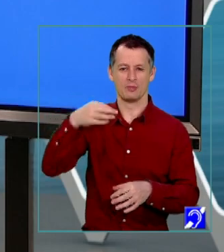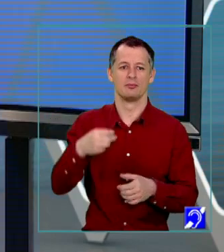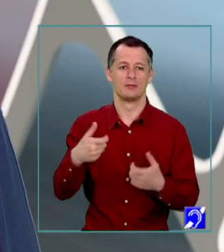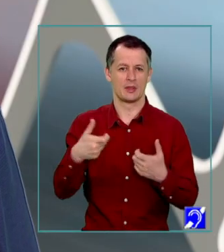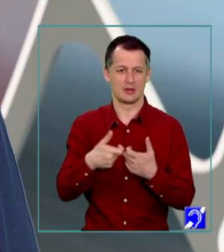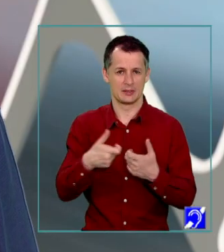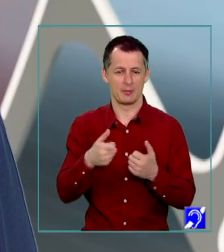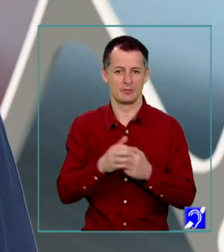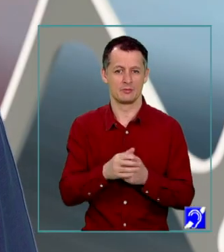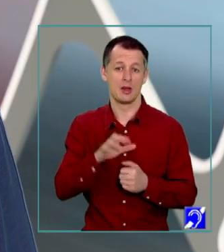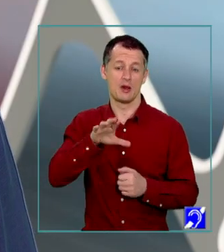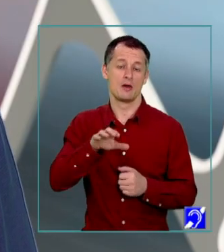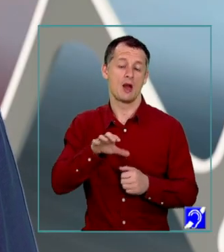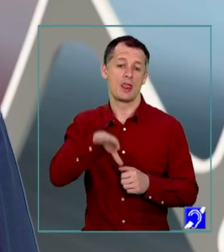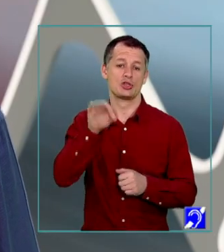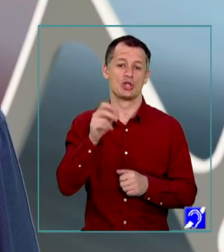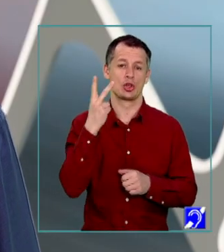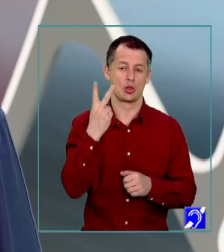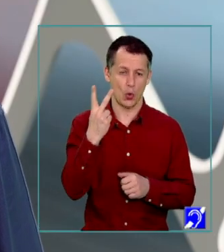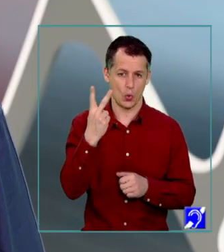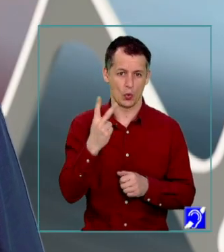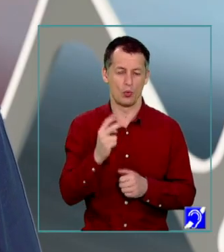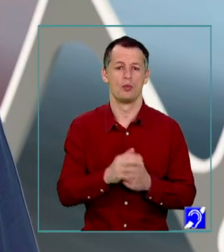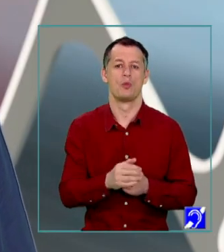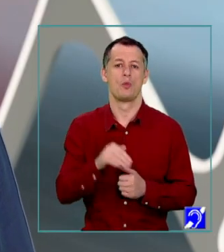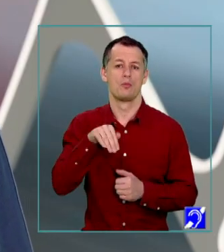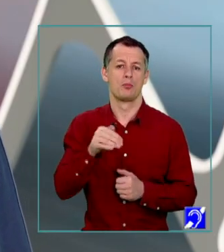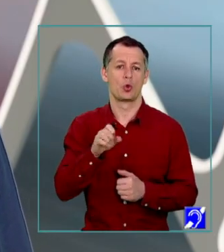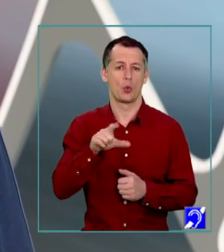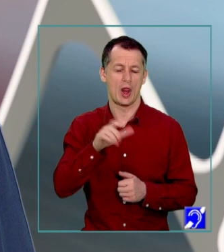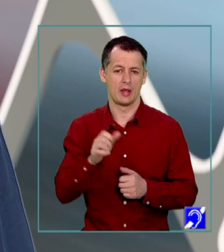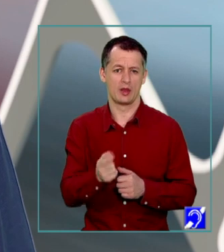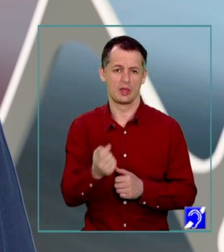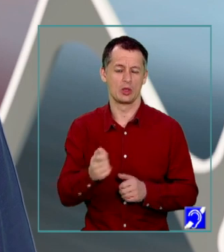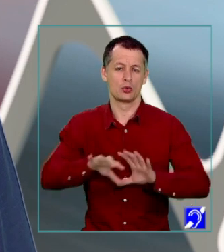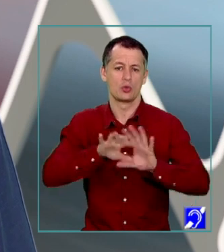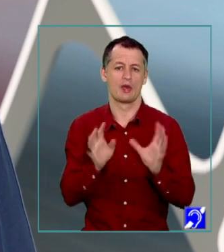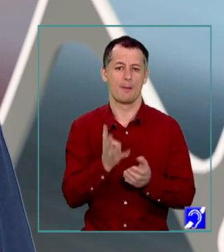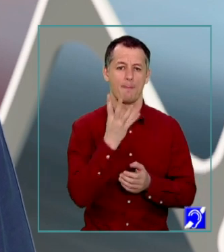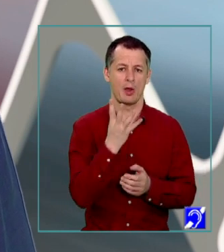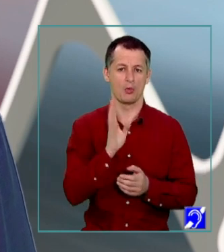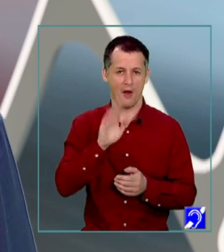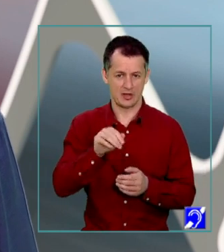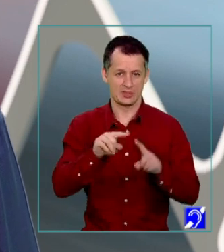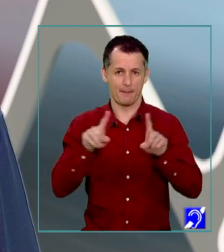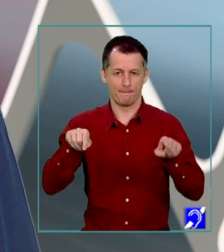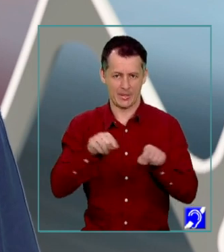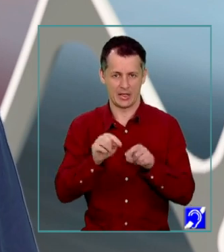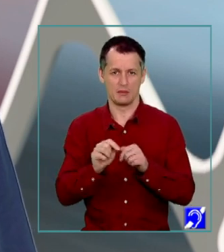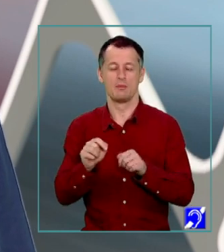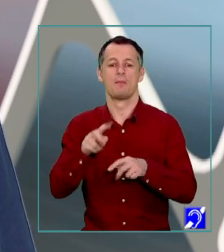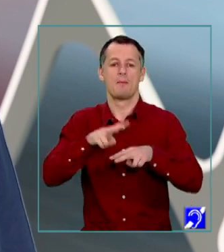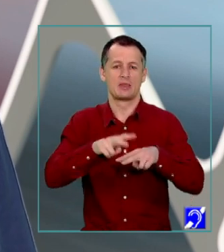două module dintre cele patru pe care le aveți în plic, respectiv